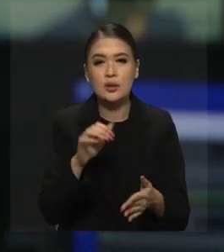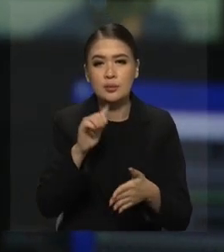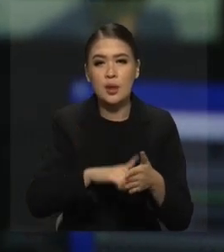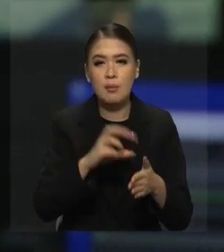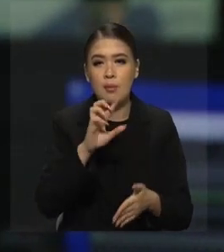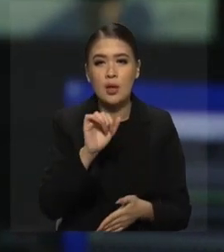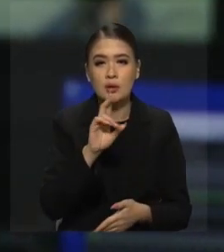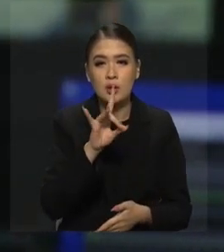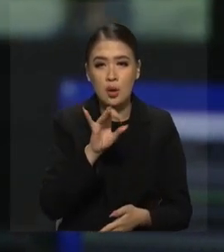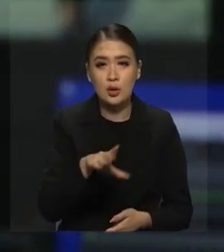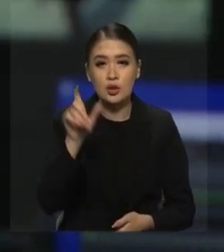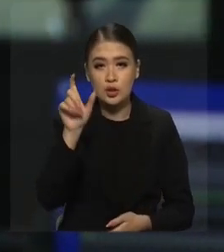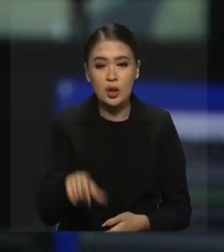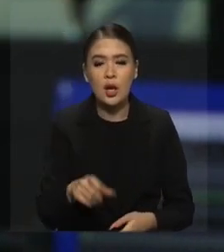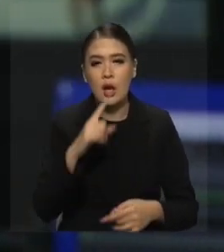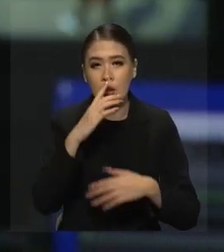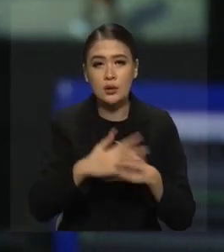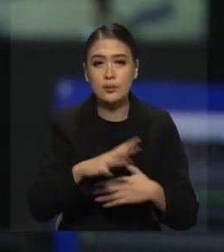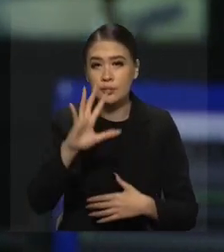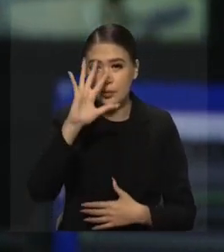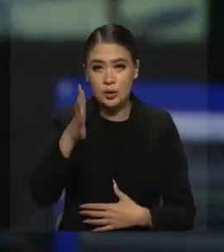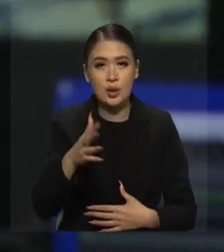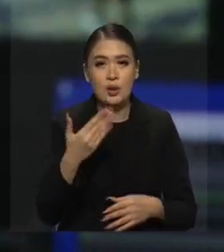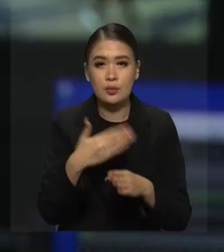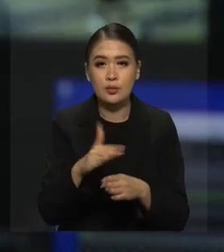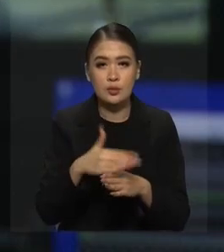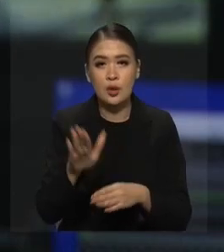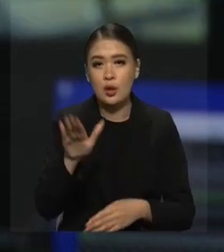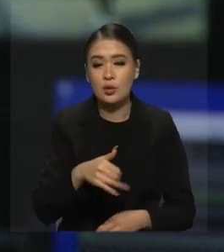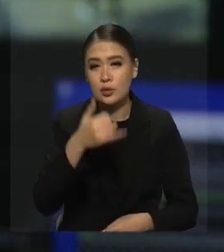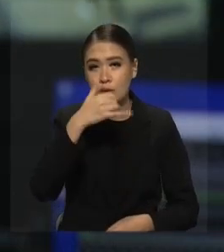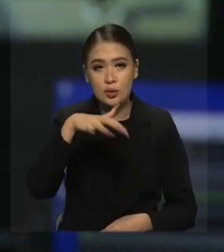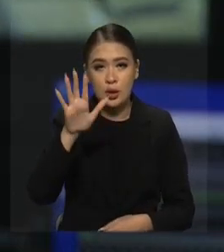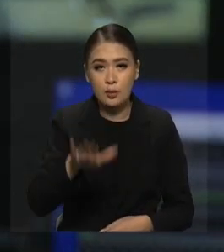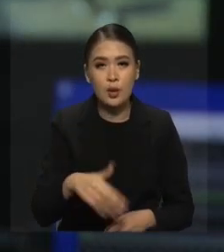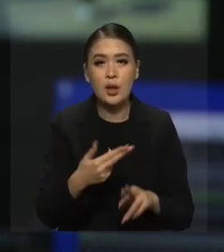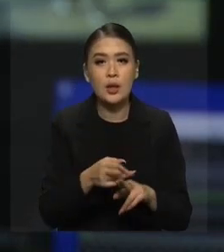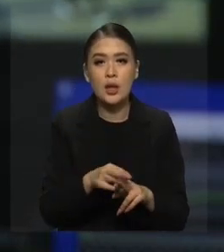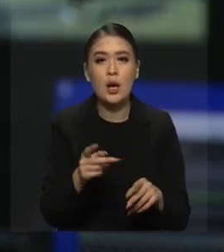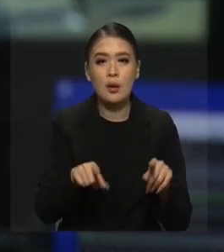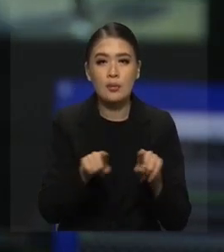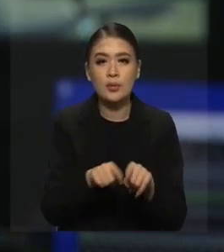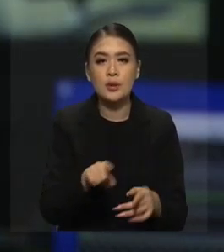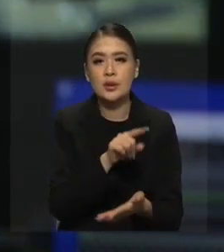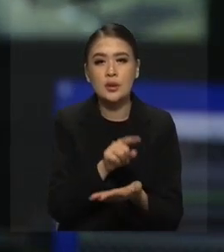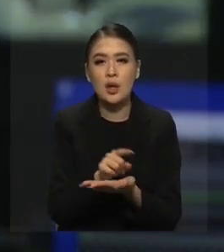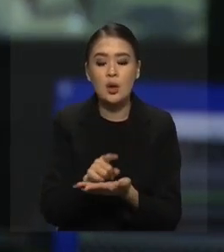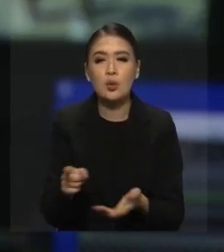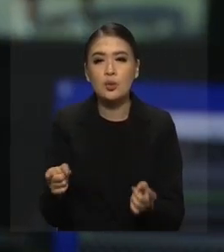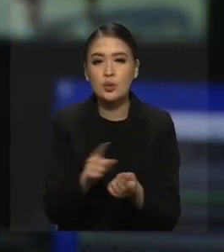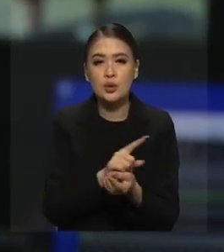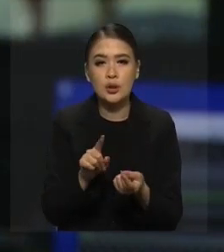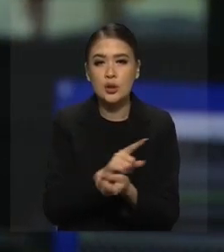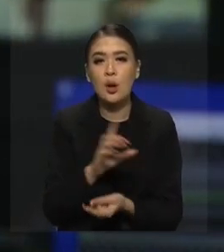банкрот болған адам алдағы 5 жыл аралығында қаржы мекемелерінің қызметіне мүлдем жүгіне алмайды. Десе де бұл міндеттемелерге өзгеріс енуі